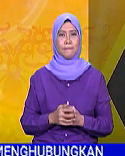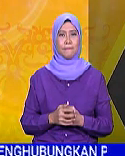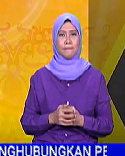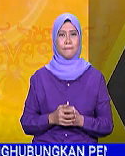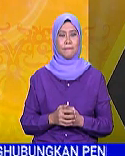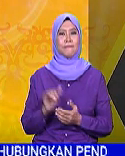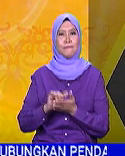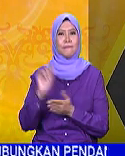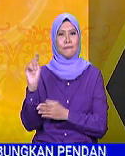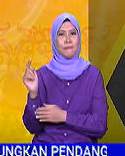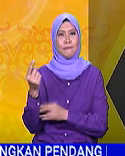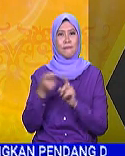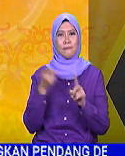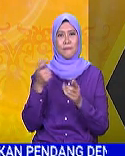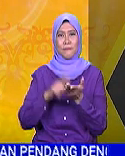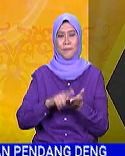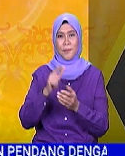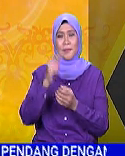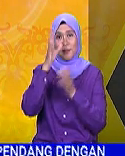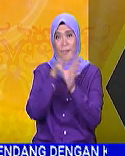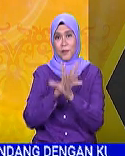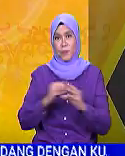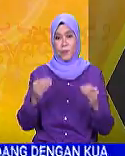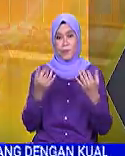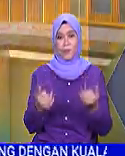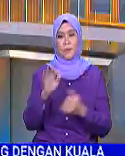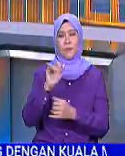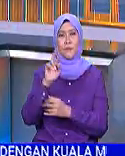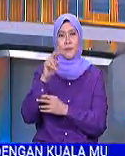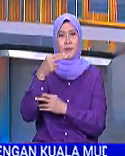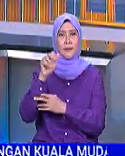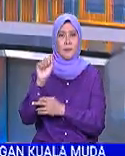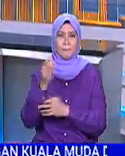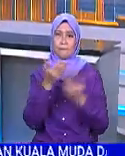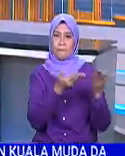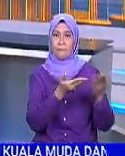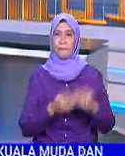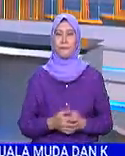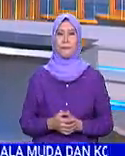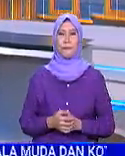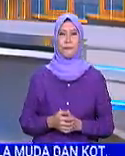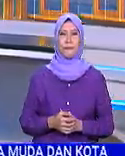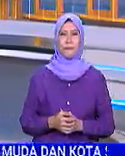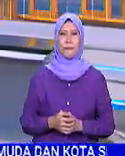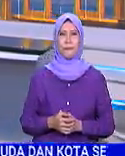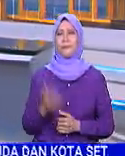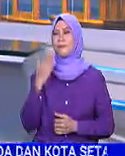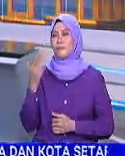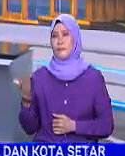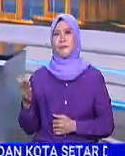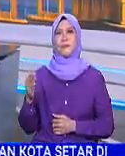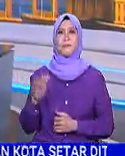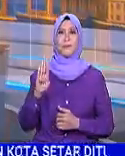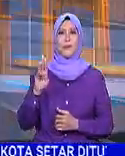Hai guys dari sekian berita dari Serawak kita kembali bersama farhadi angkasapuri silakan para cuma